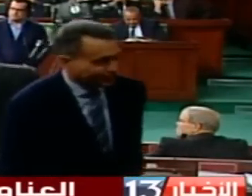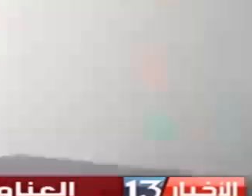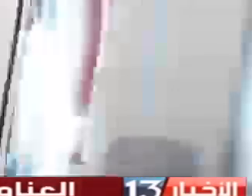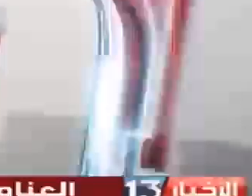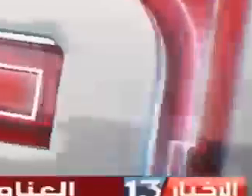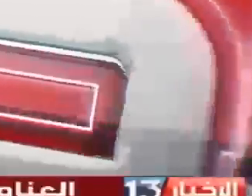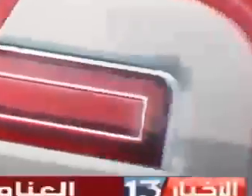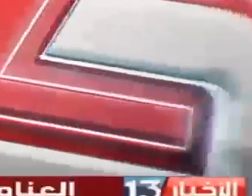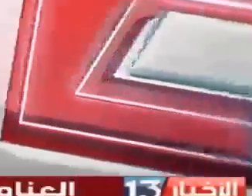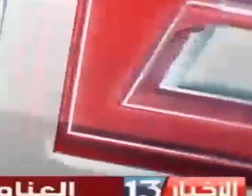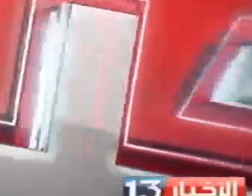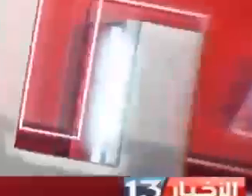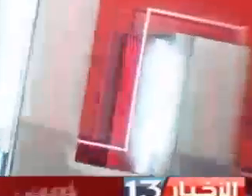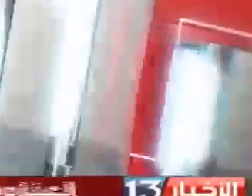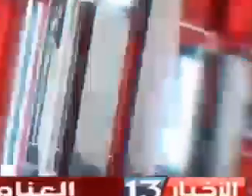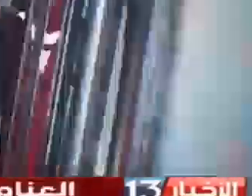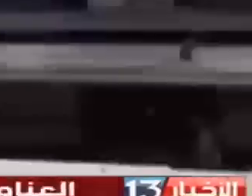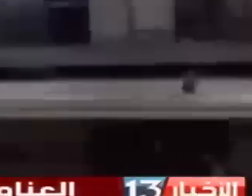وادماج